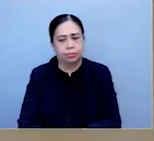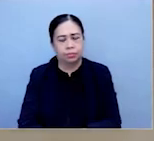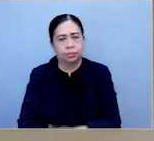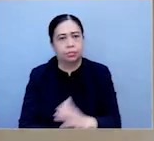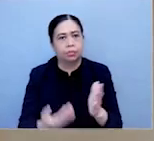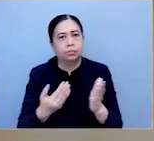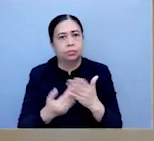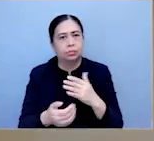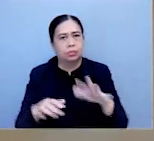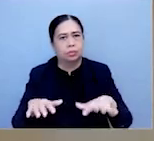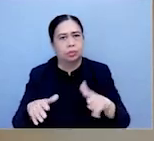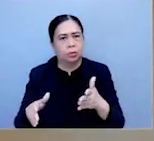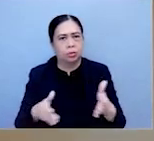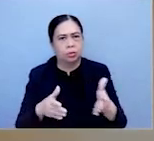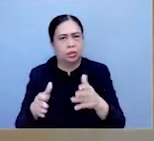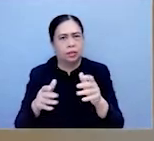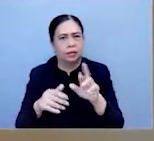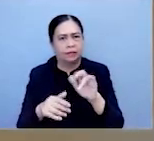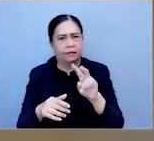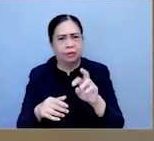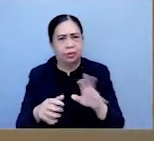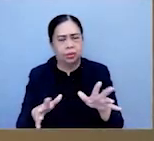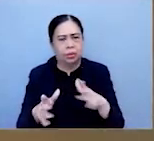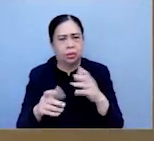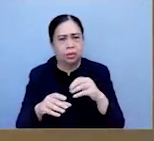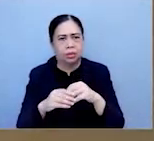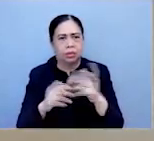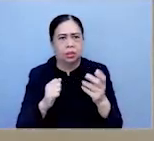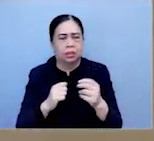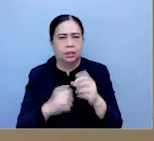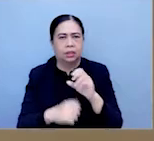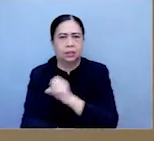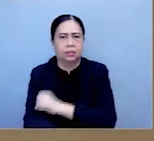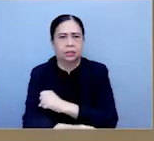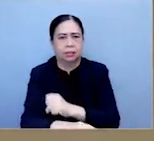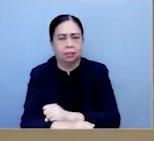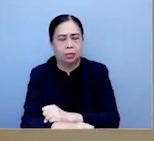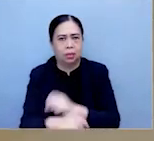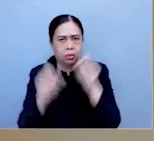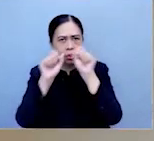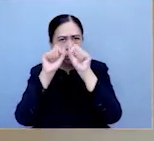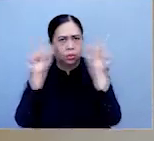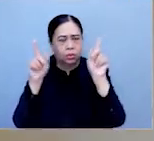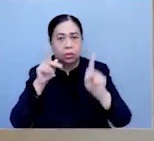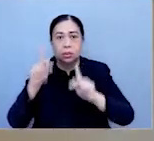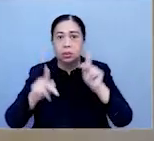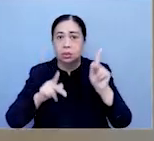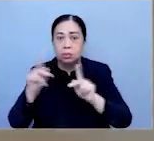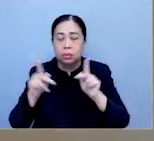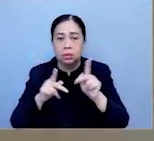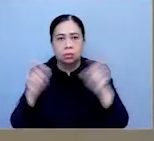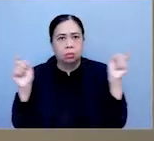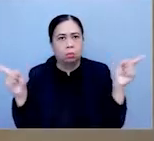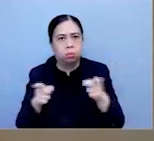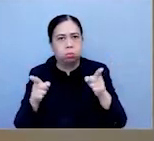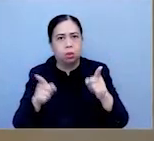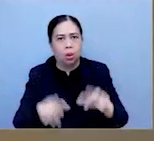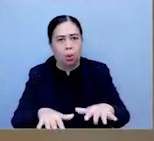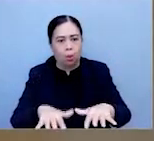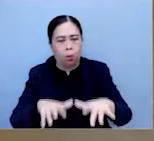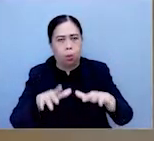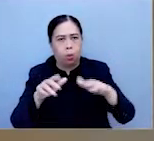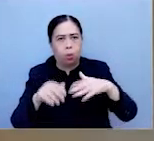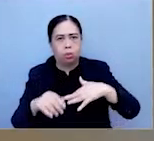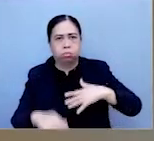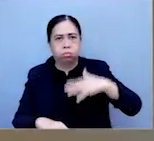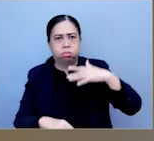Nagmistulang ilog ang barangay na ito sa Calbayog City sa probinsya ng Samar. Nagulat ang mga residente nang biglang umabot ng lagpas